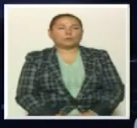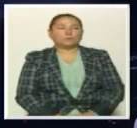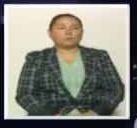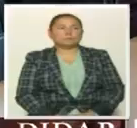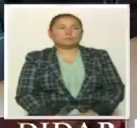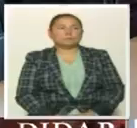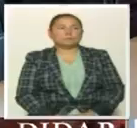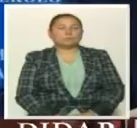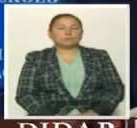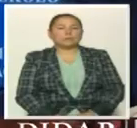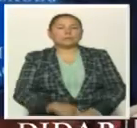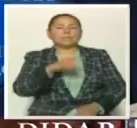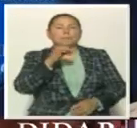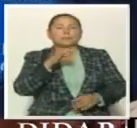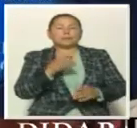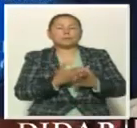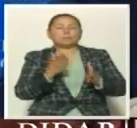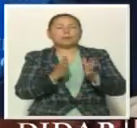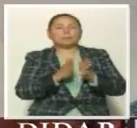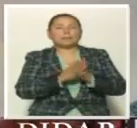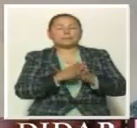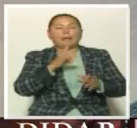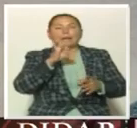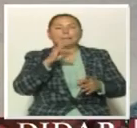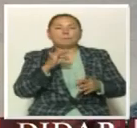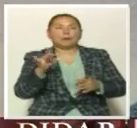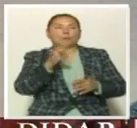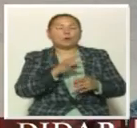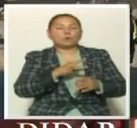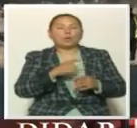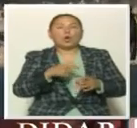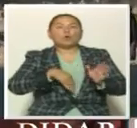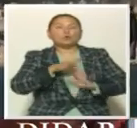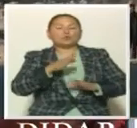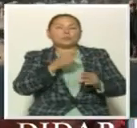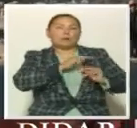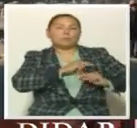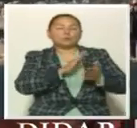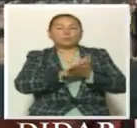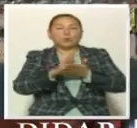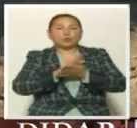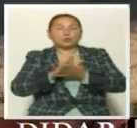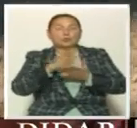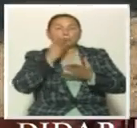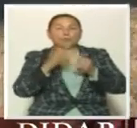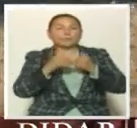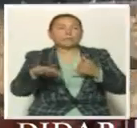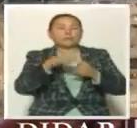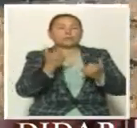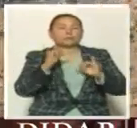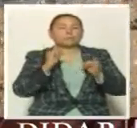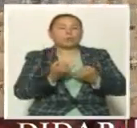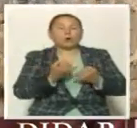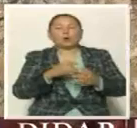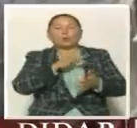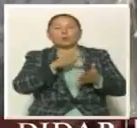Департамент области призвал акимов районов и городов наладить работу по очистке своих территорий. Пока плохо справляется